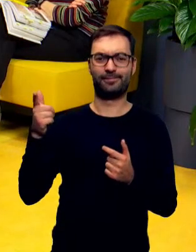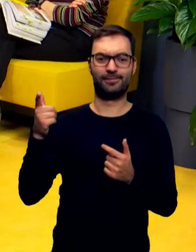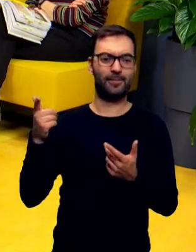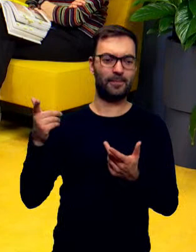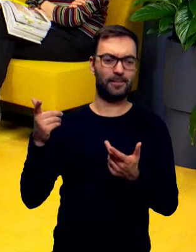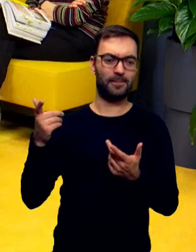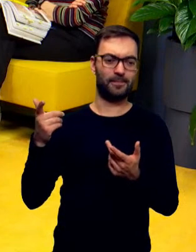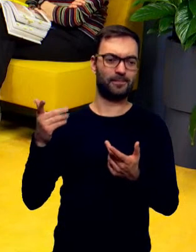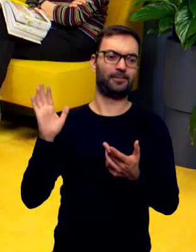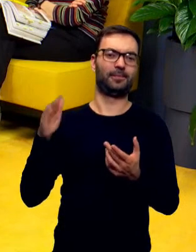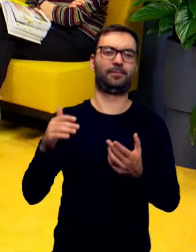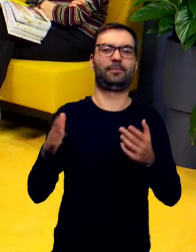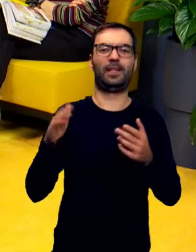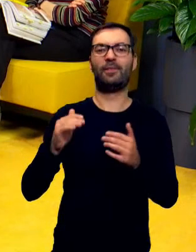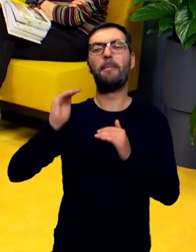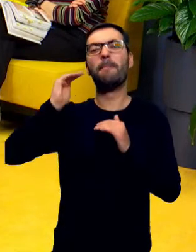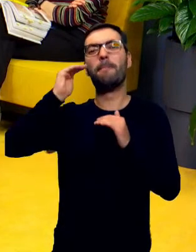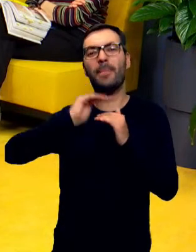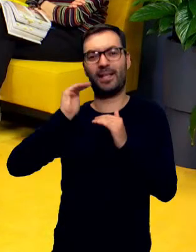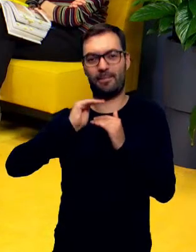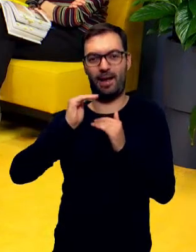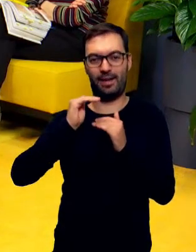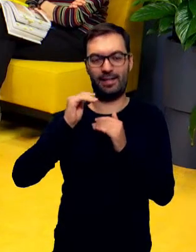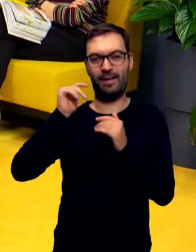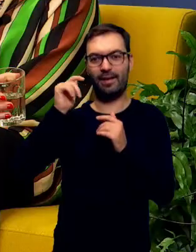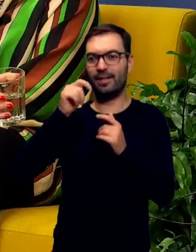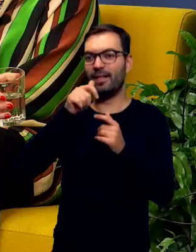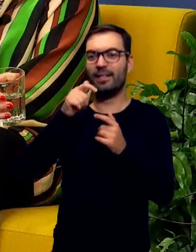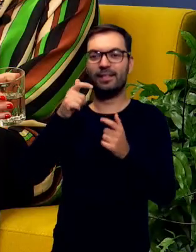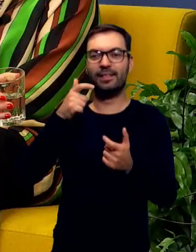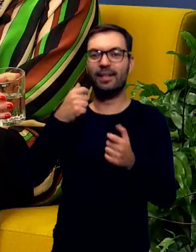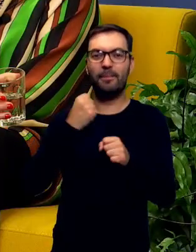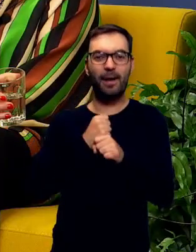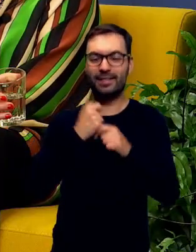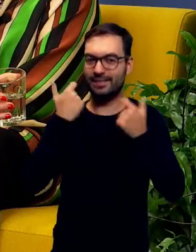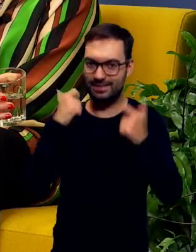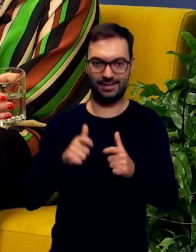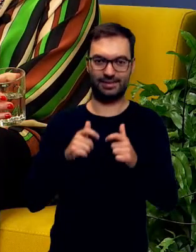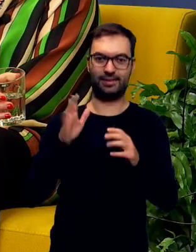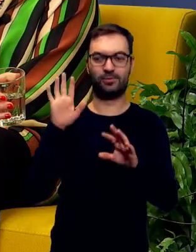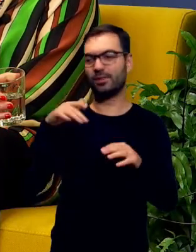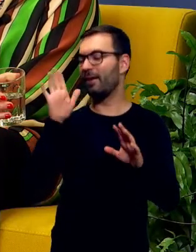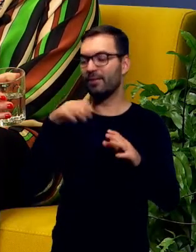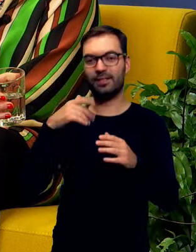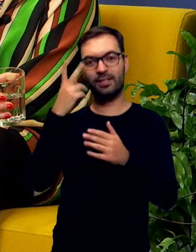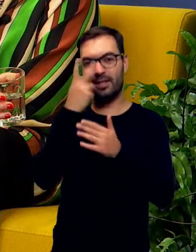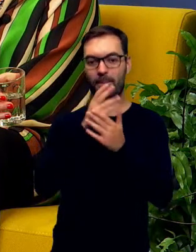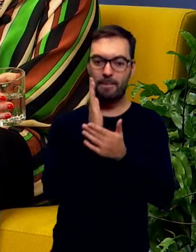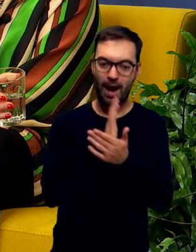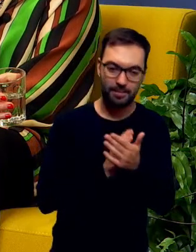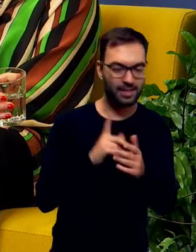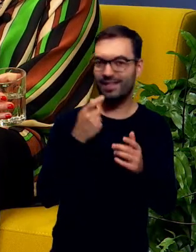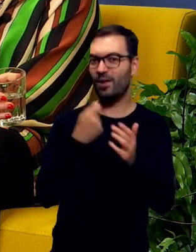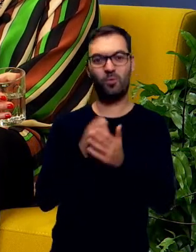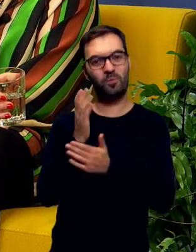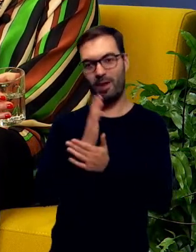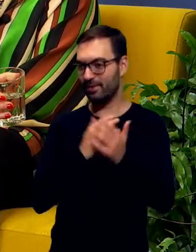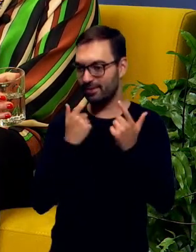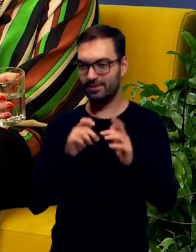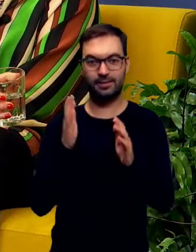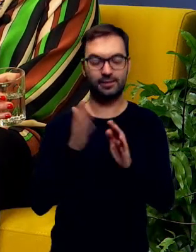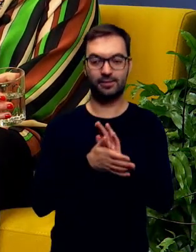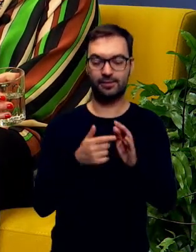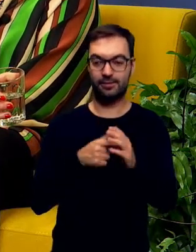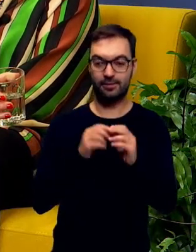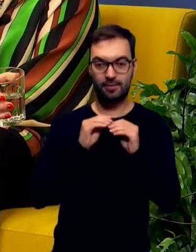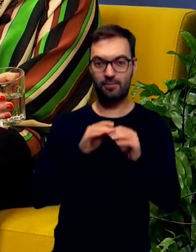nawet no, minimalny trud nie został wykonany w postaci spojrzenia na mapę, czy zakupu takiej mapy. No,